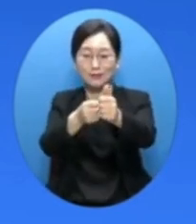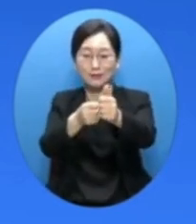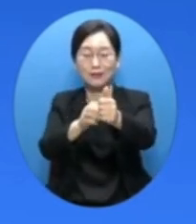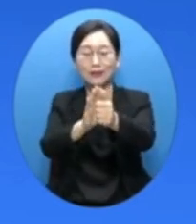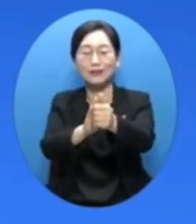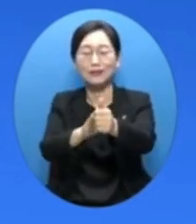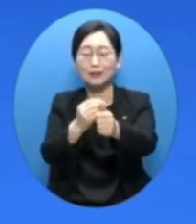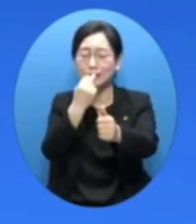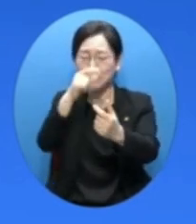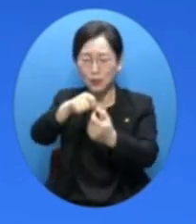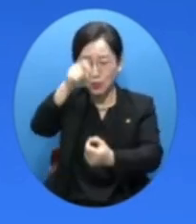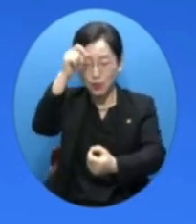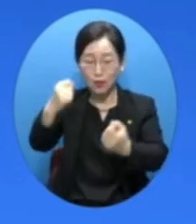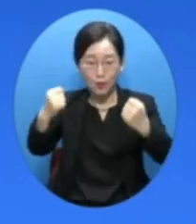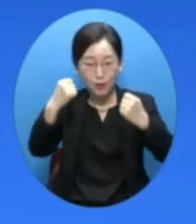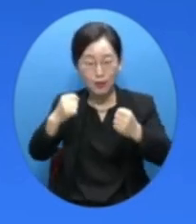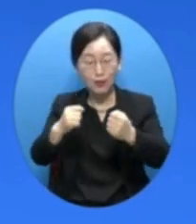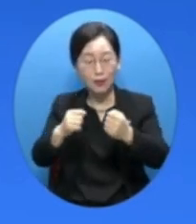교수님 장수의 비결이 무엇입니까?